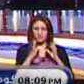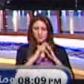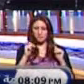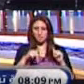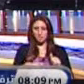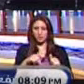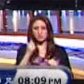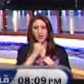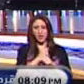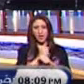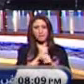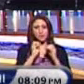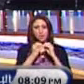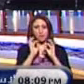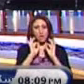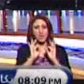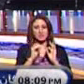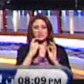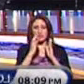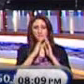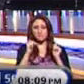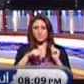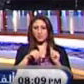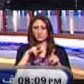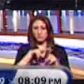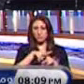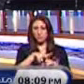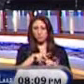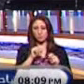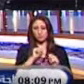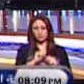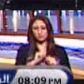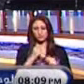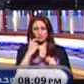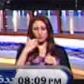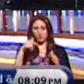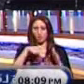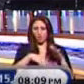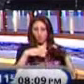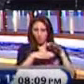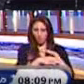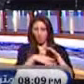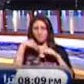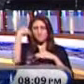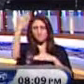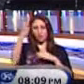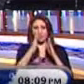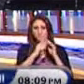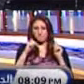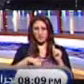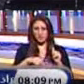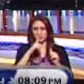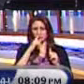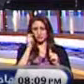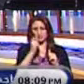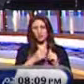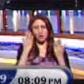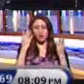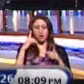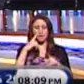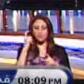ودورها في وقف بهدلة المصريين في الداخل والخارج. ولك الله يا مصر، ربنا